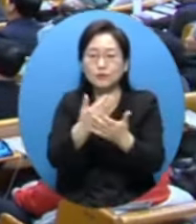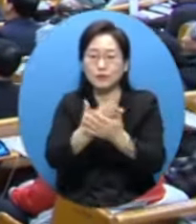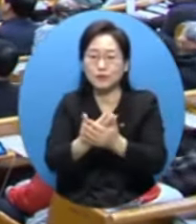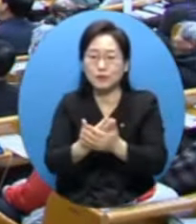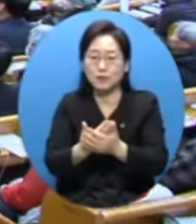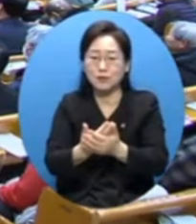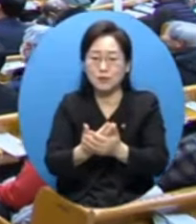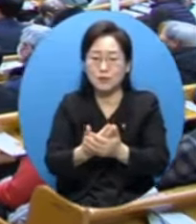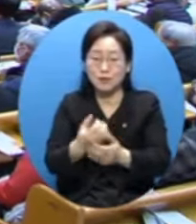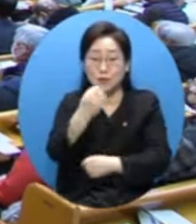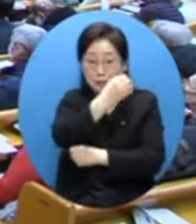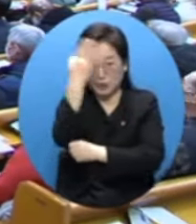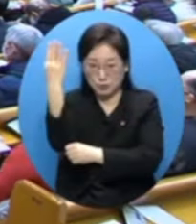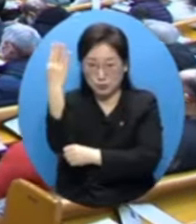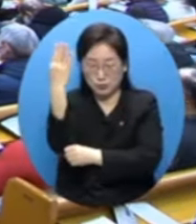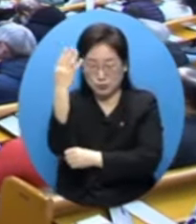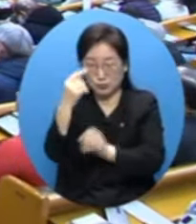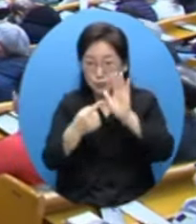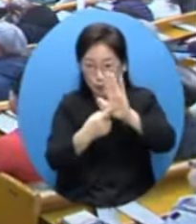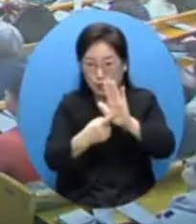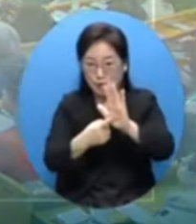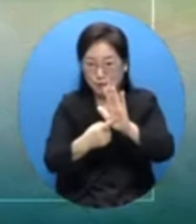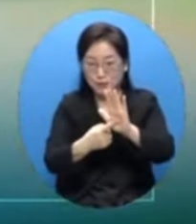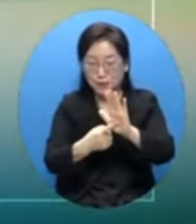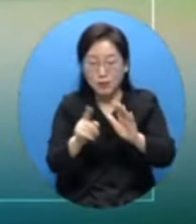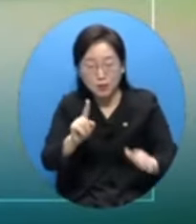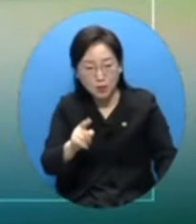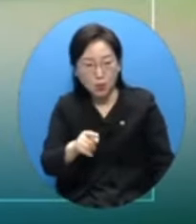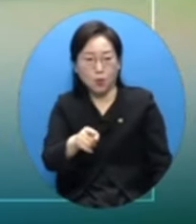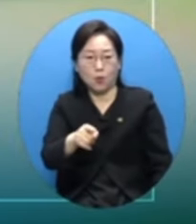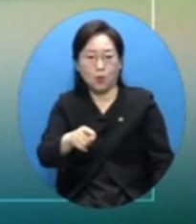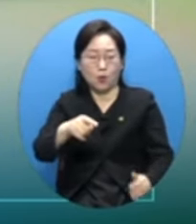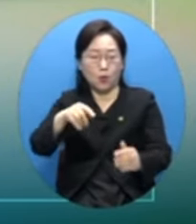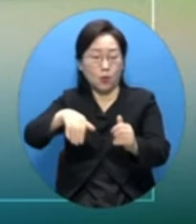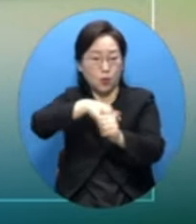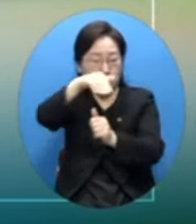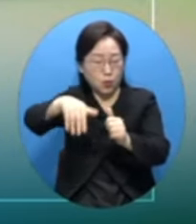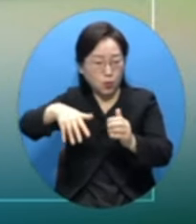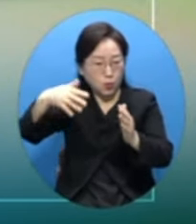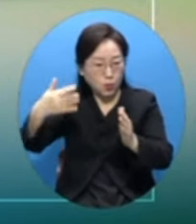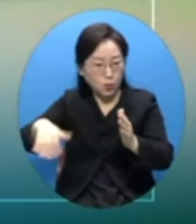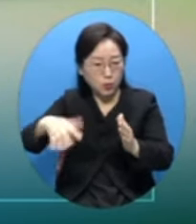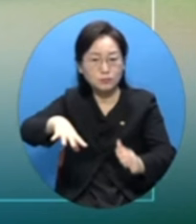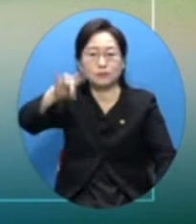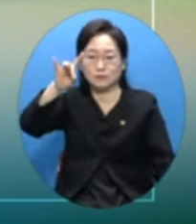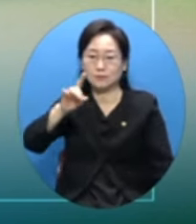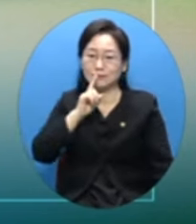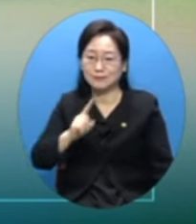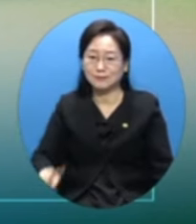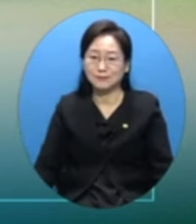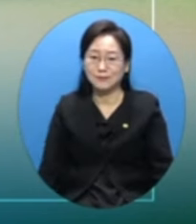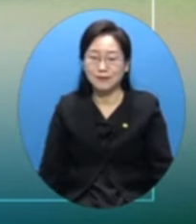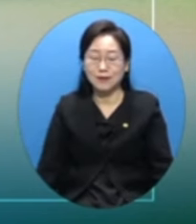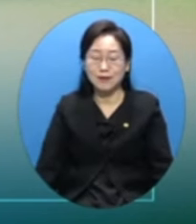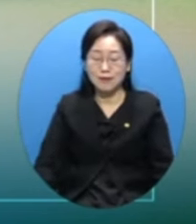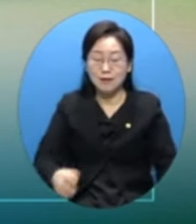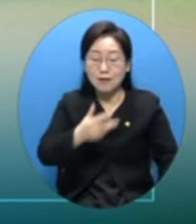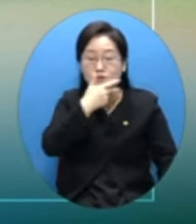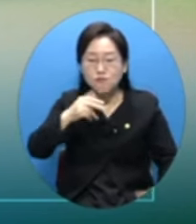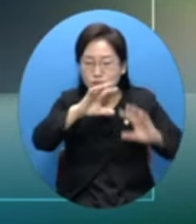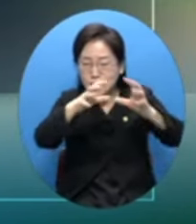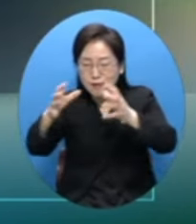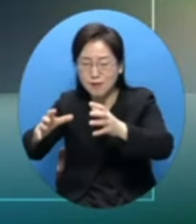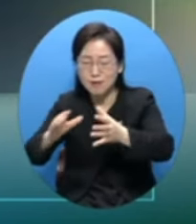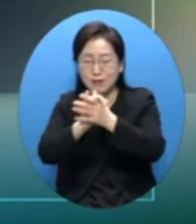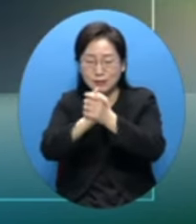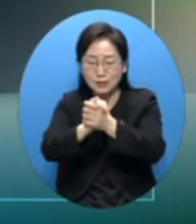영국 신문은 당시 상황을 이런 상황은 이전에 한 번도 본 적이 없다고 묘사하기까지 했습니다. 이렇게 영국 전역에서 기도가